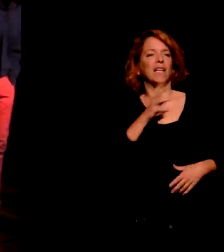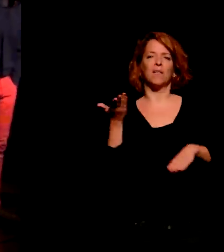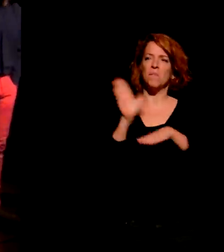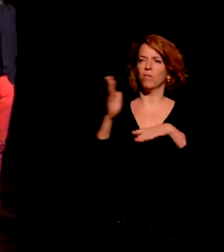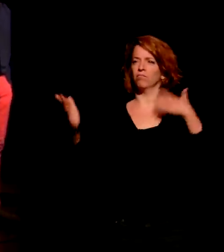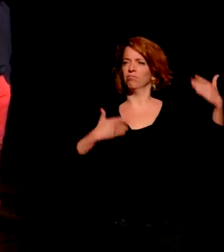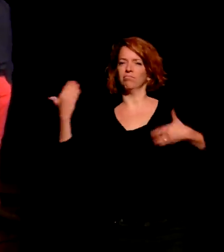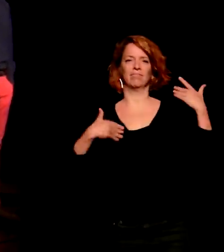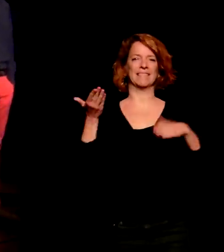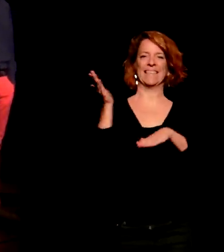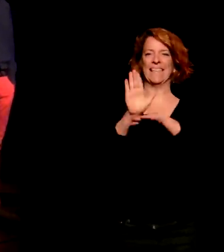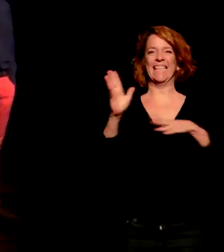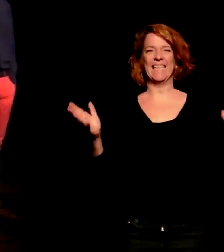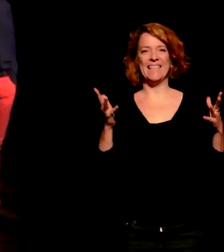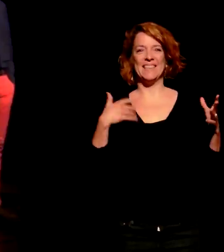peu...